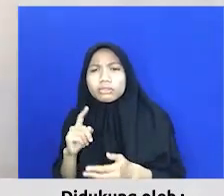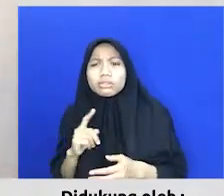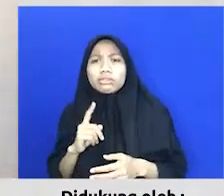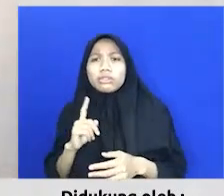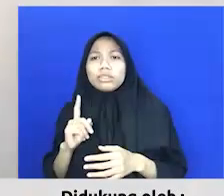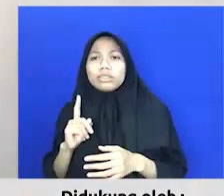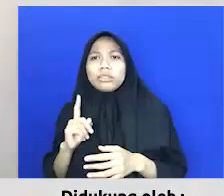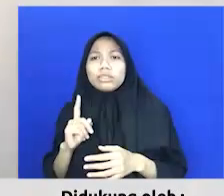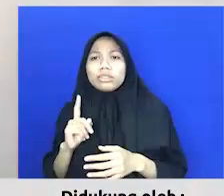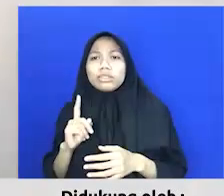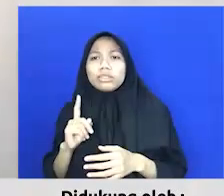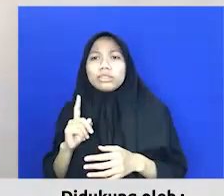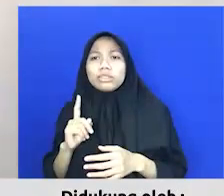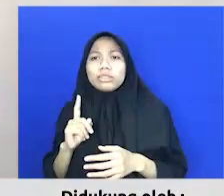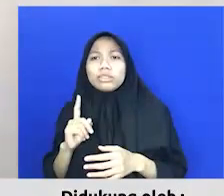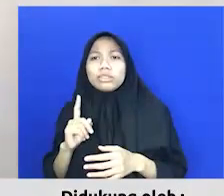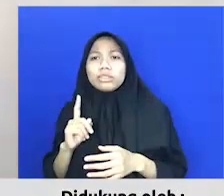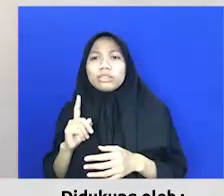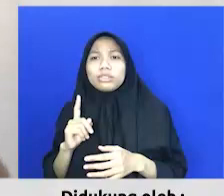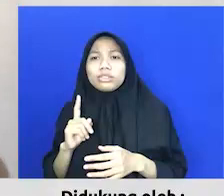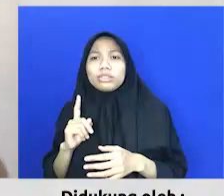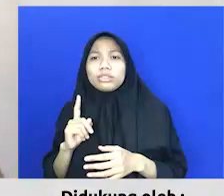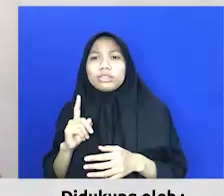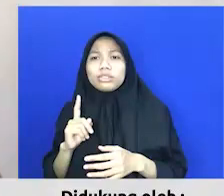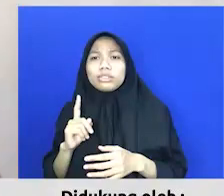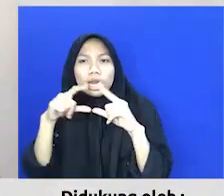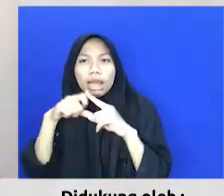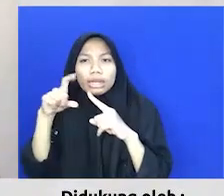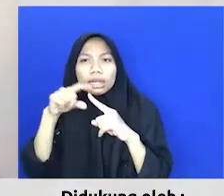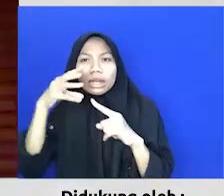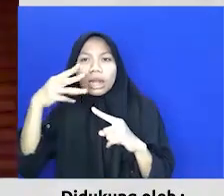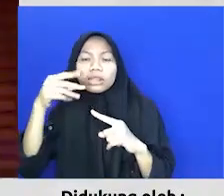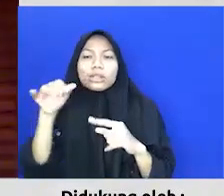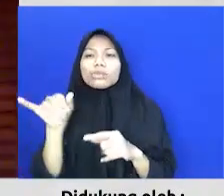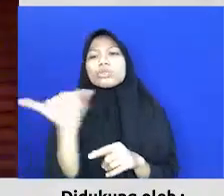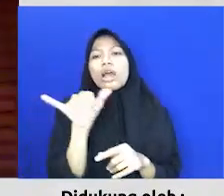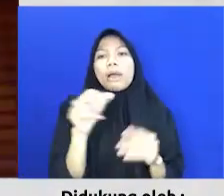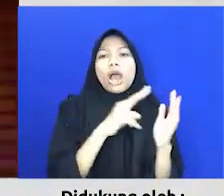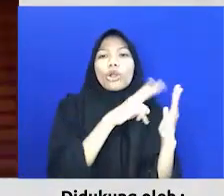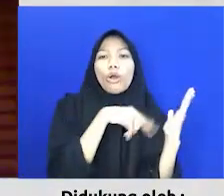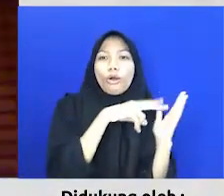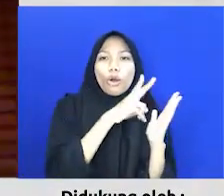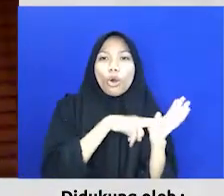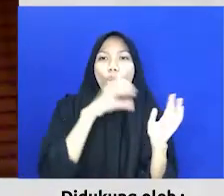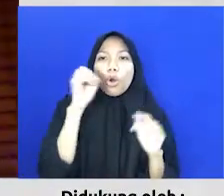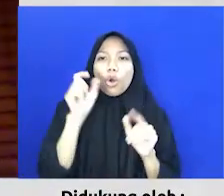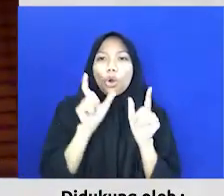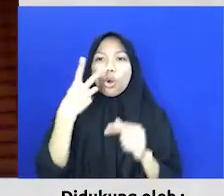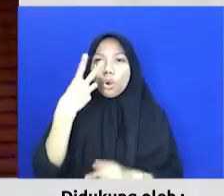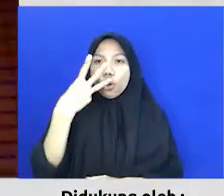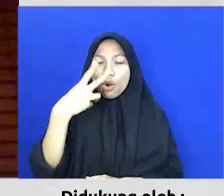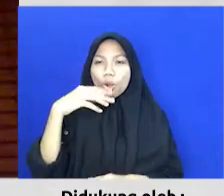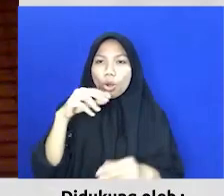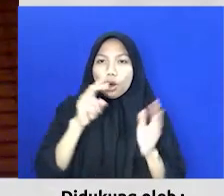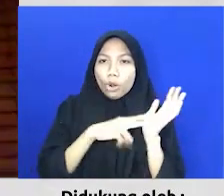selama ini. Kalau Prima bagaimana Prima? Oke, aku mungkin nambahin Aris sedikit ya. Kadang yang